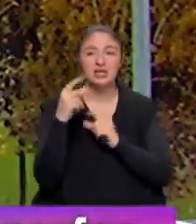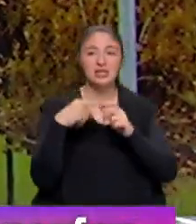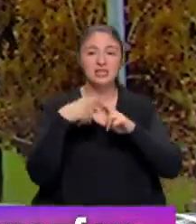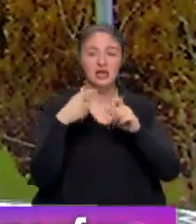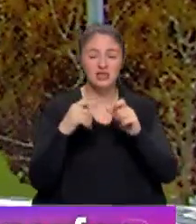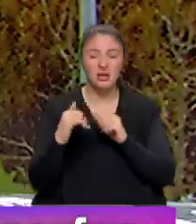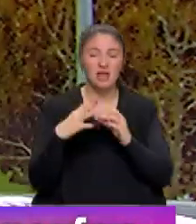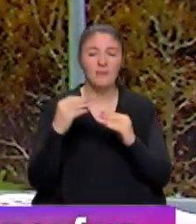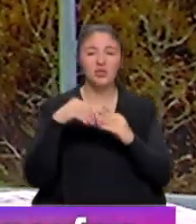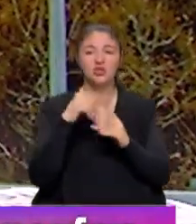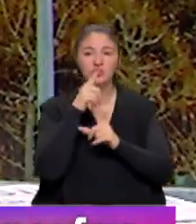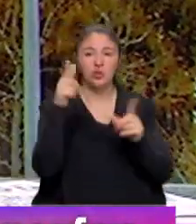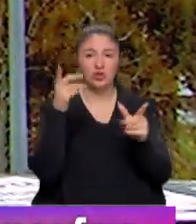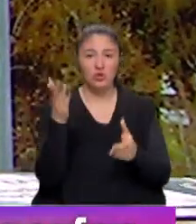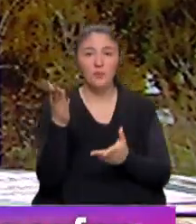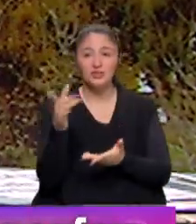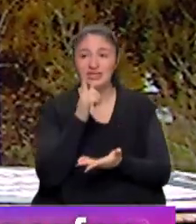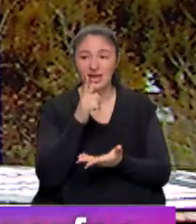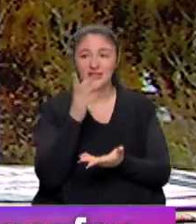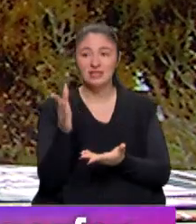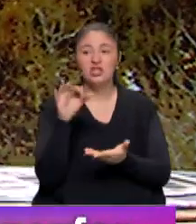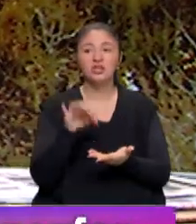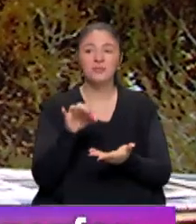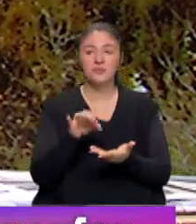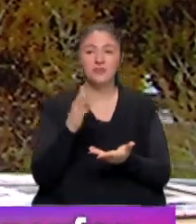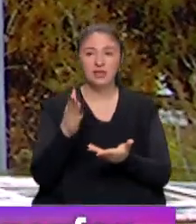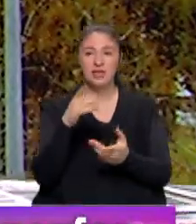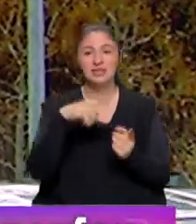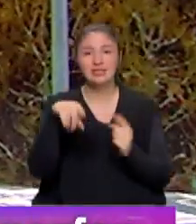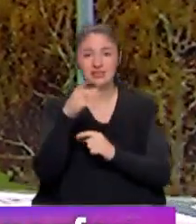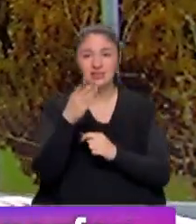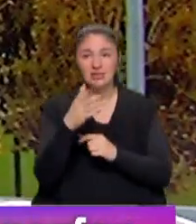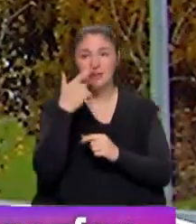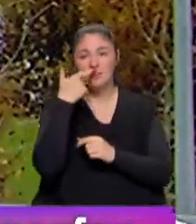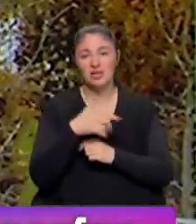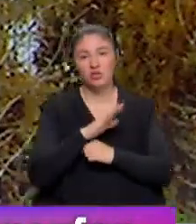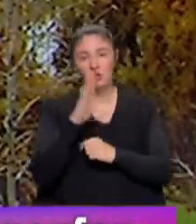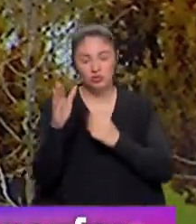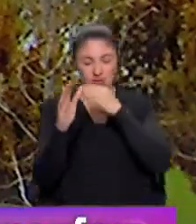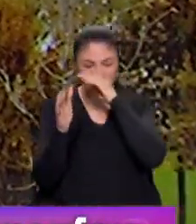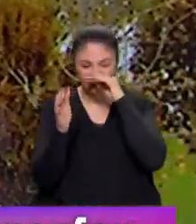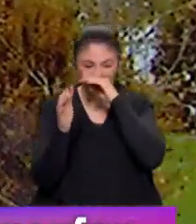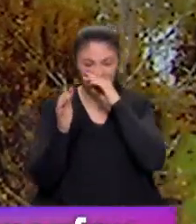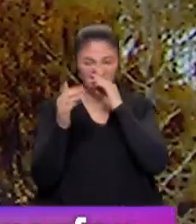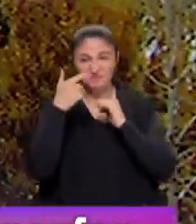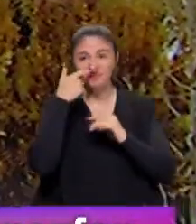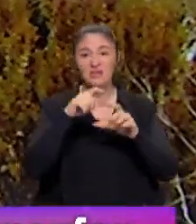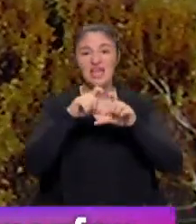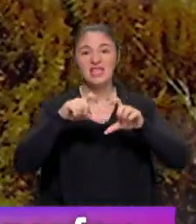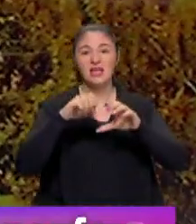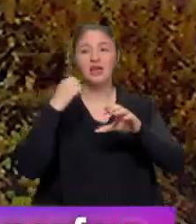yakınlarını kaybedenler için yükseliyor bu ses. Şimdi sizleri Batman'a götüreceğiz. Batman'da